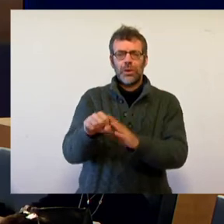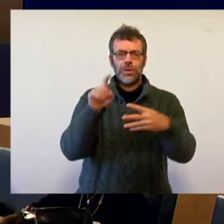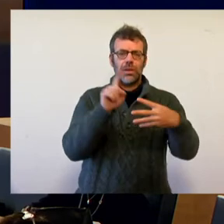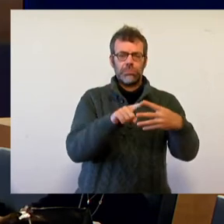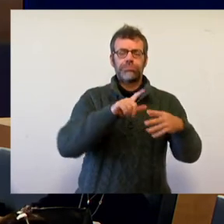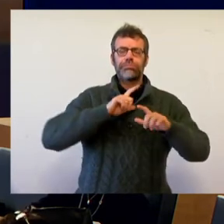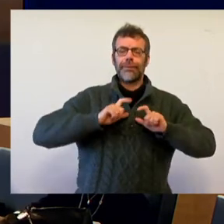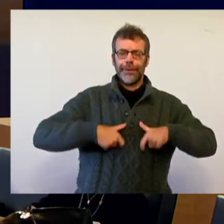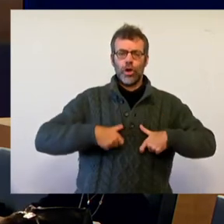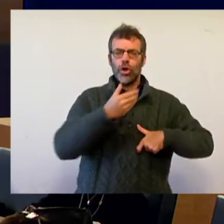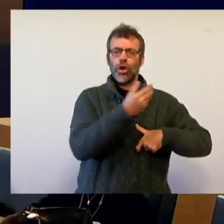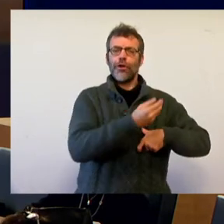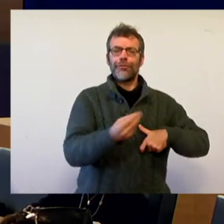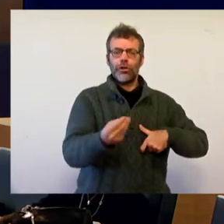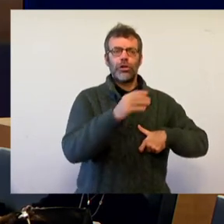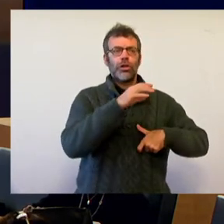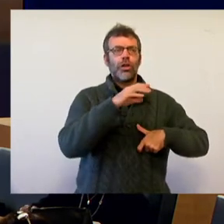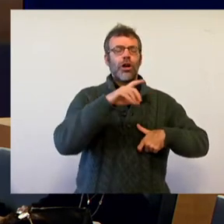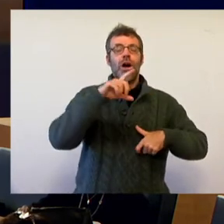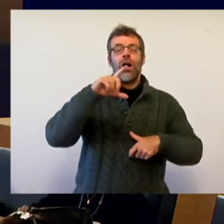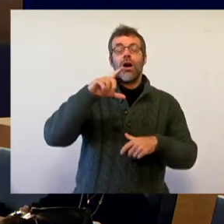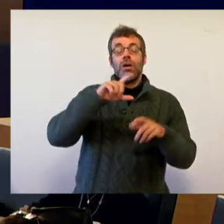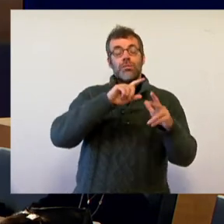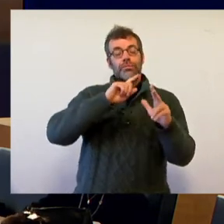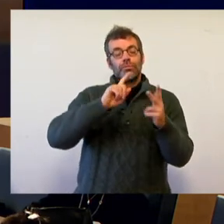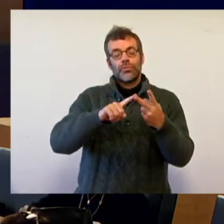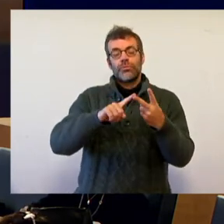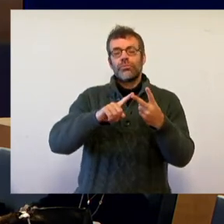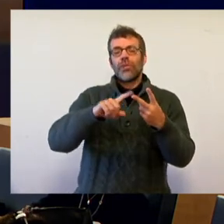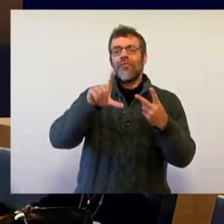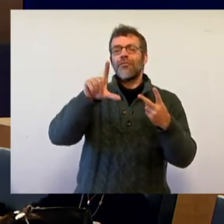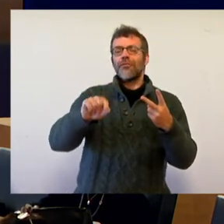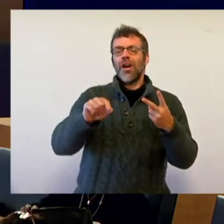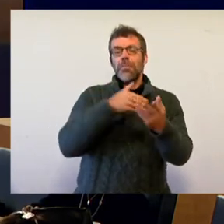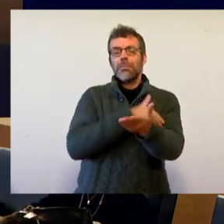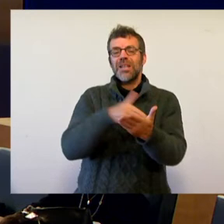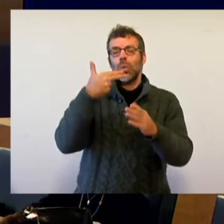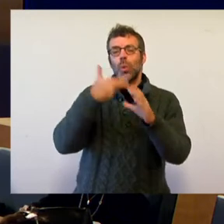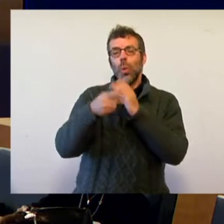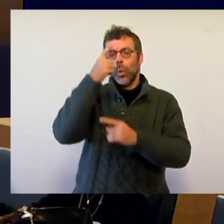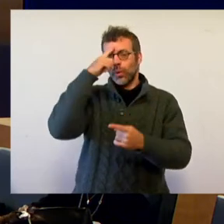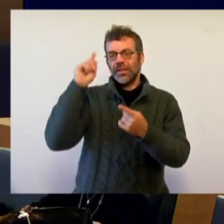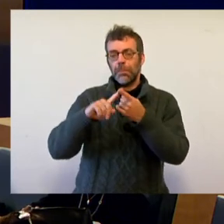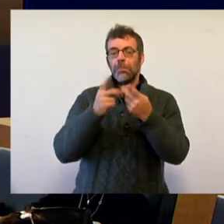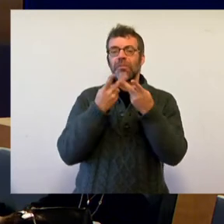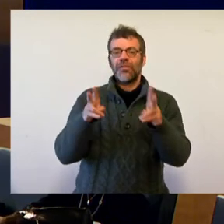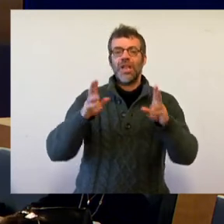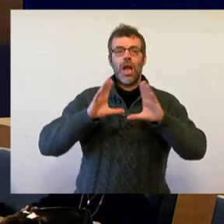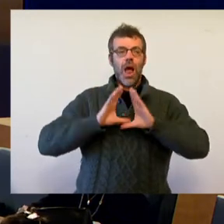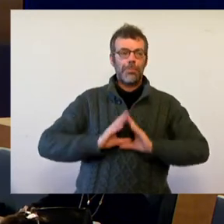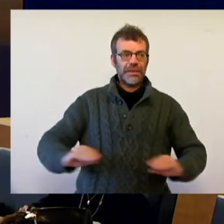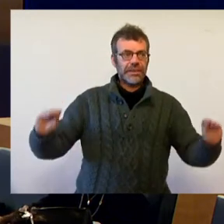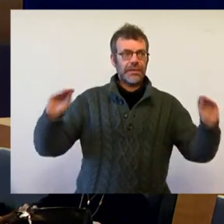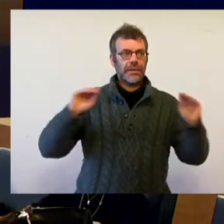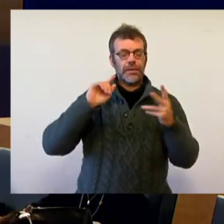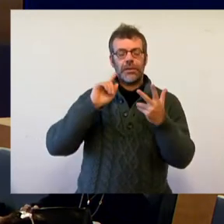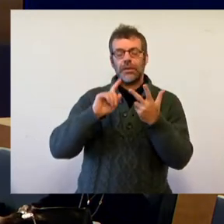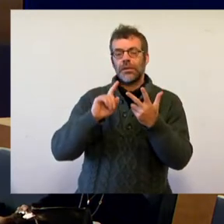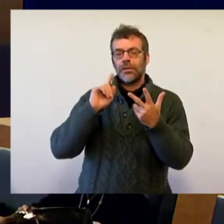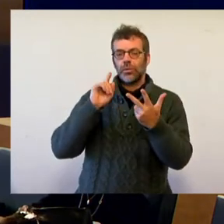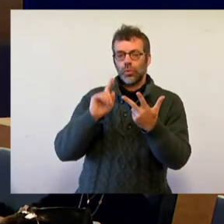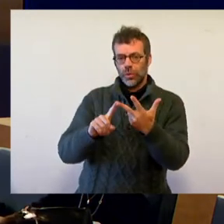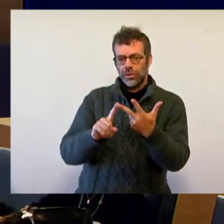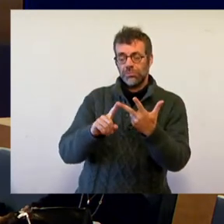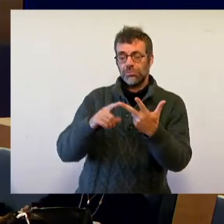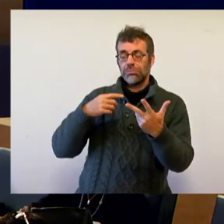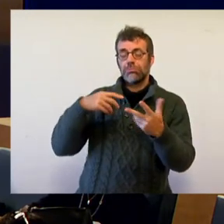écoles et aux enfants. 20 millions d'euros pour apaiser la ville. 30 millions de fonds de concours à la métropole pour les espaces